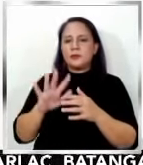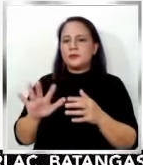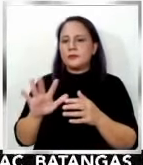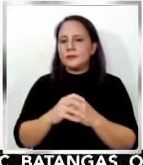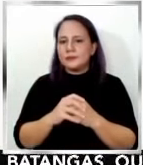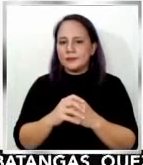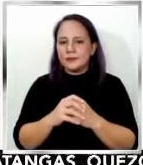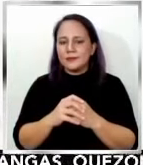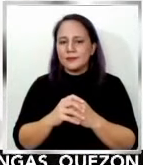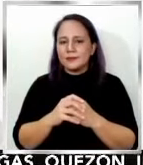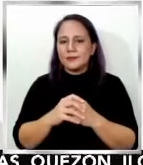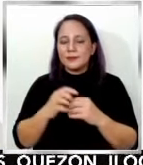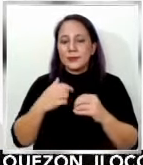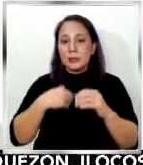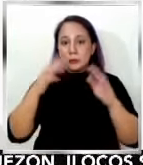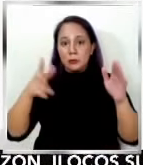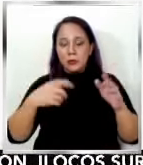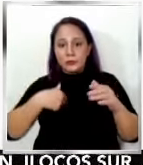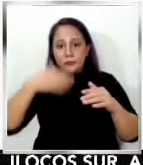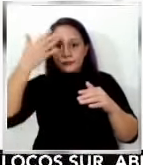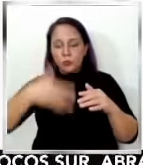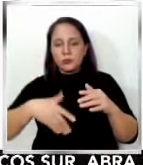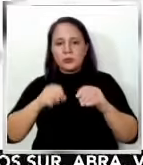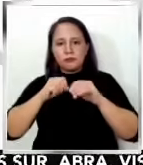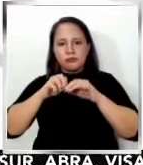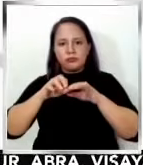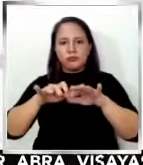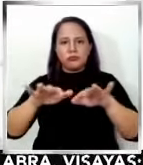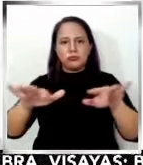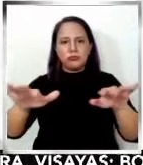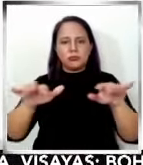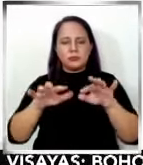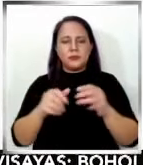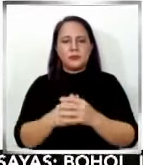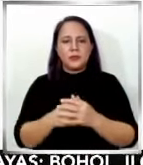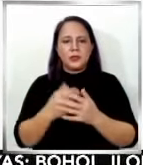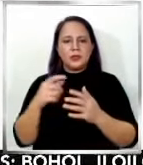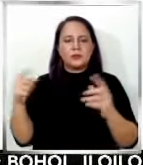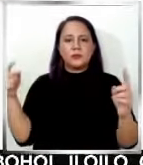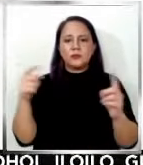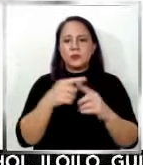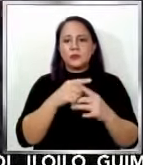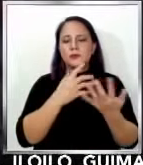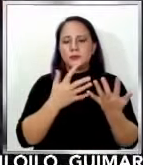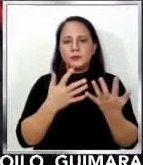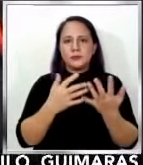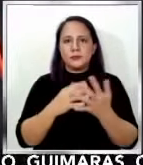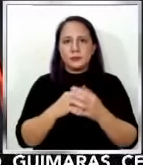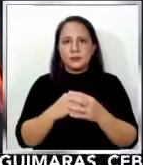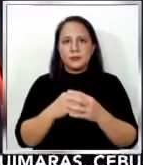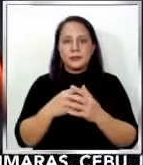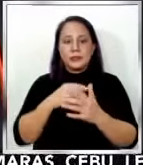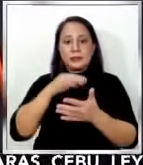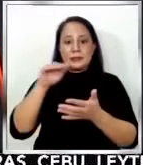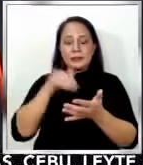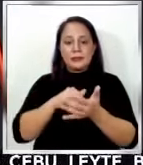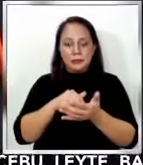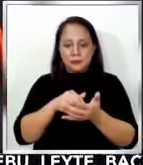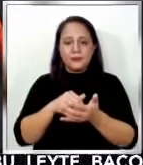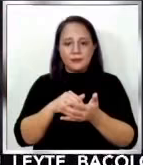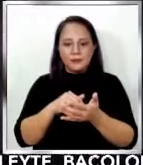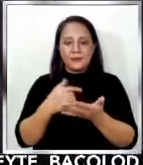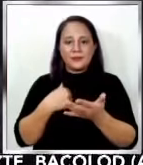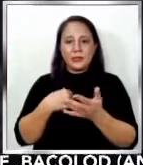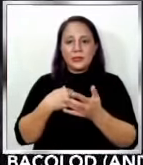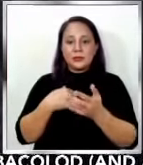sa may bandang harap. Tapos kumalat na lang siya. Papunta doon sa gitna. Ayun doon sa train driver,